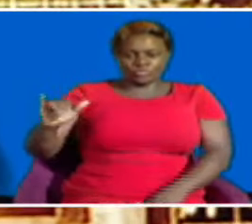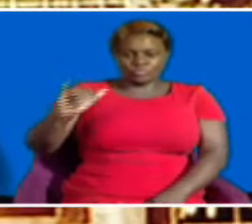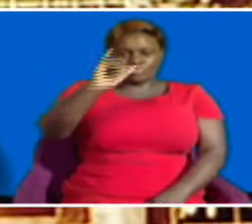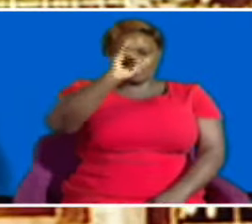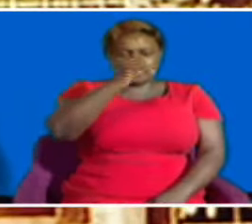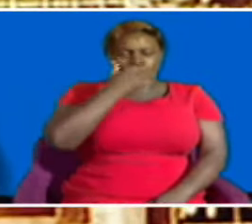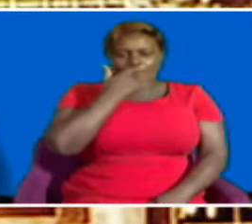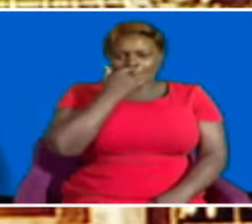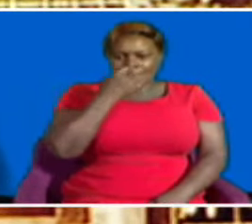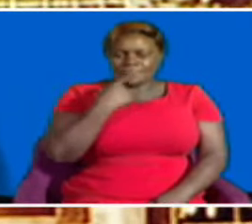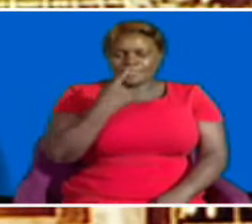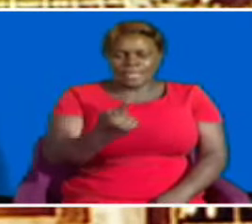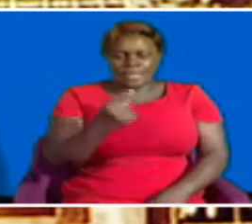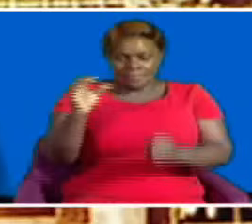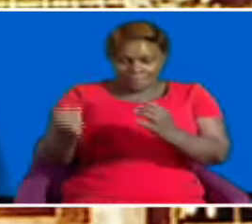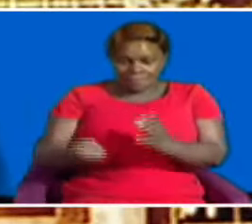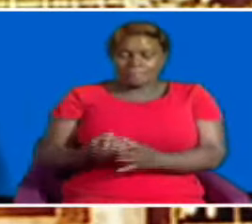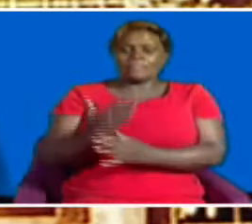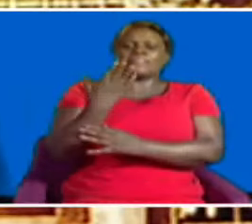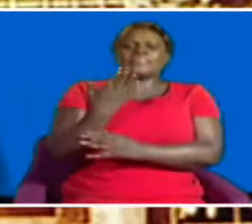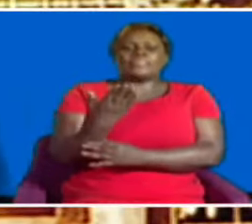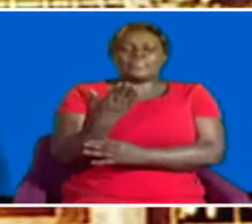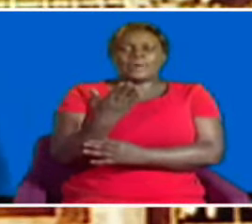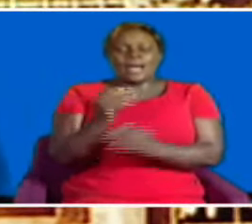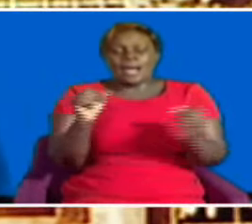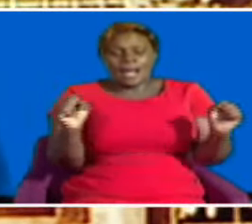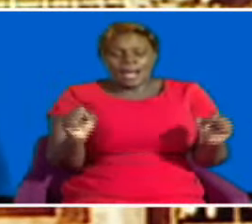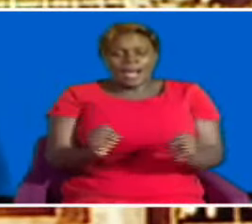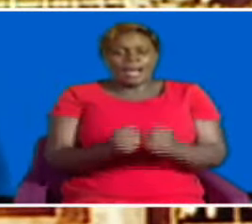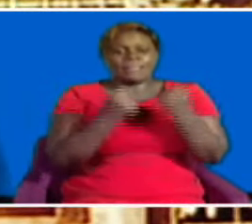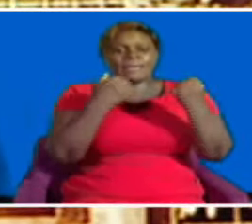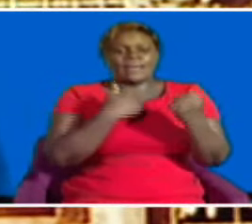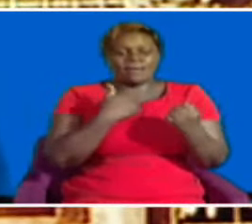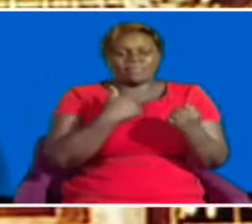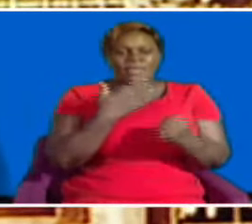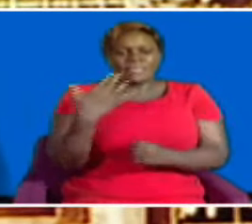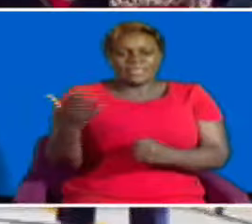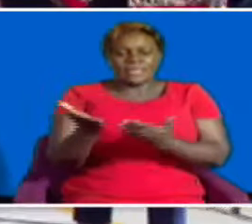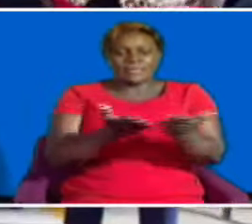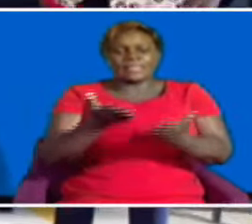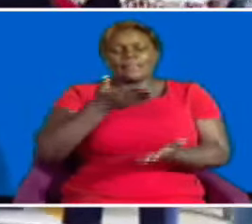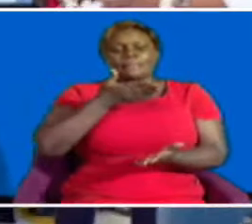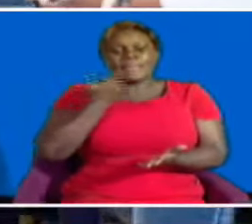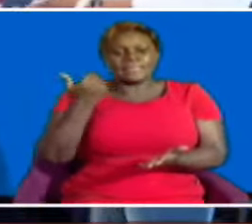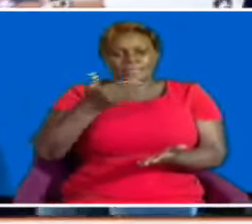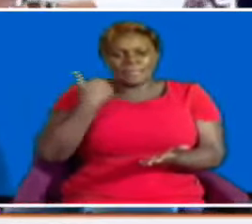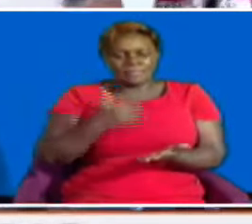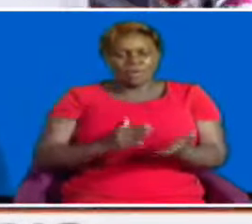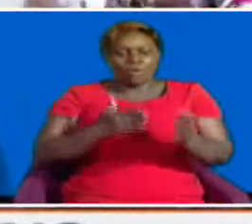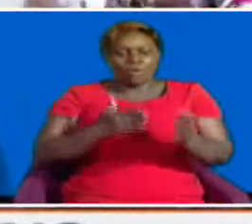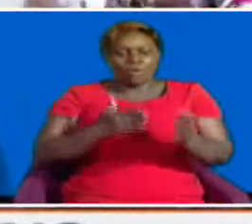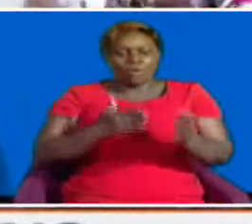Kibati alisema kuwa uzinduzi huo unakuja na bidhaa na huduma bora zaidi. Zaidi ya hayo, dhana potofu